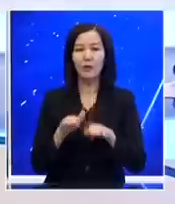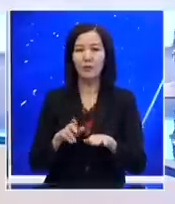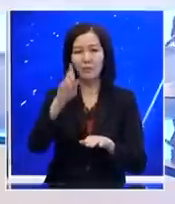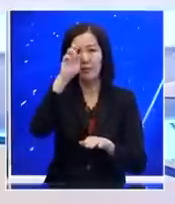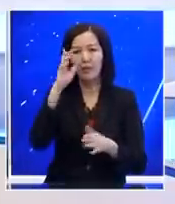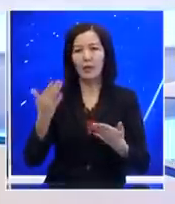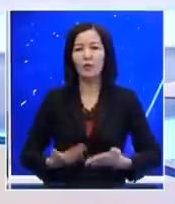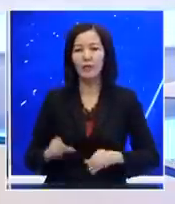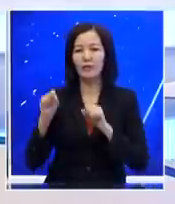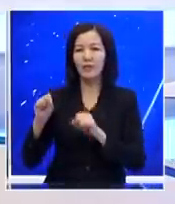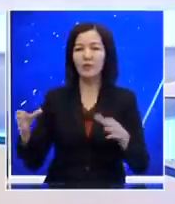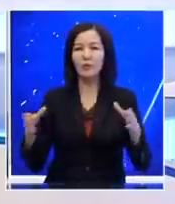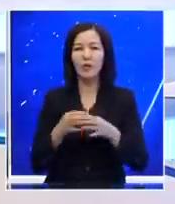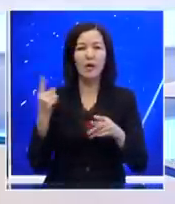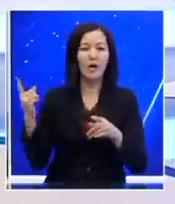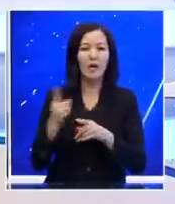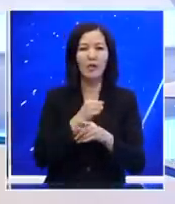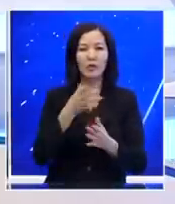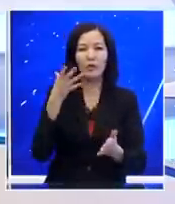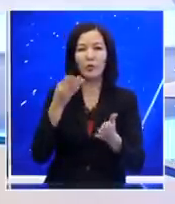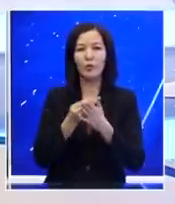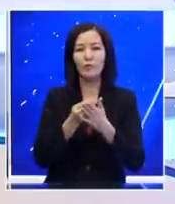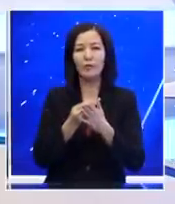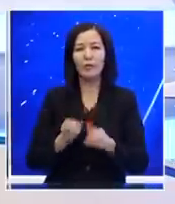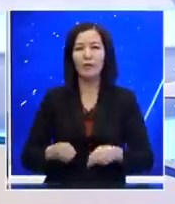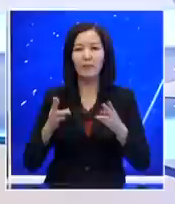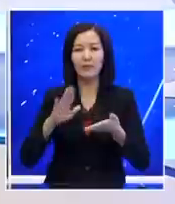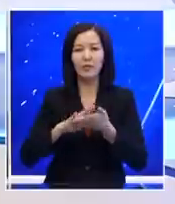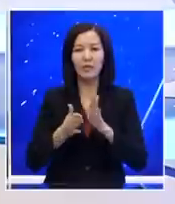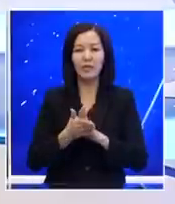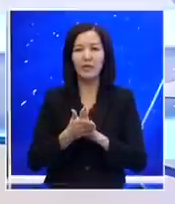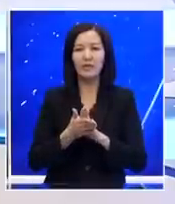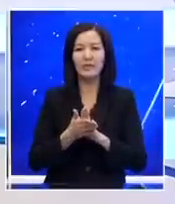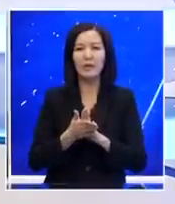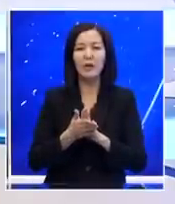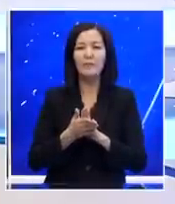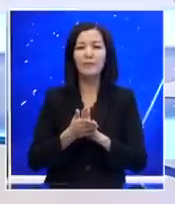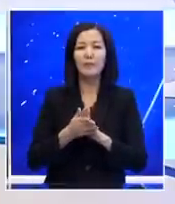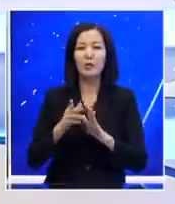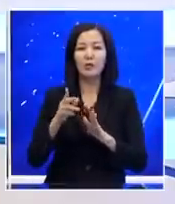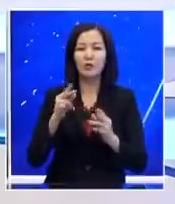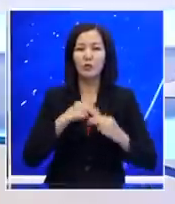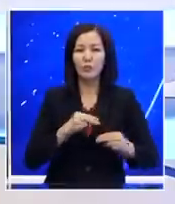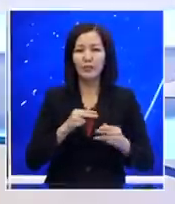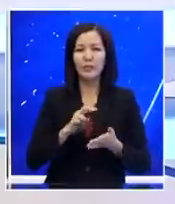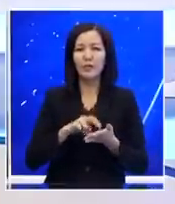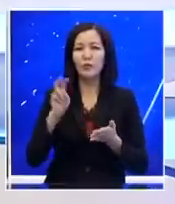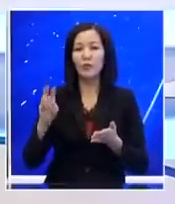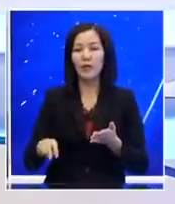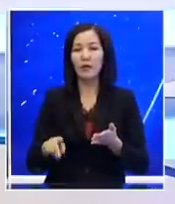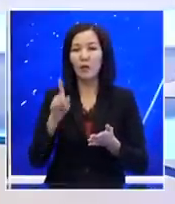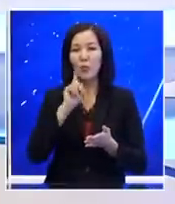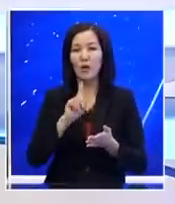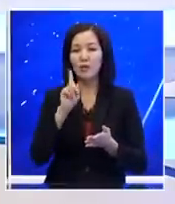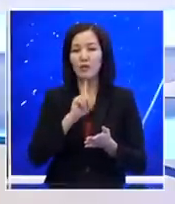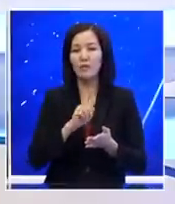Мемлекеттік әлеуметтік сақтандыру қорынан алғашқы төлемдер төтенше жағдай кезінде табысынан айырылған азаматтардың шотына түсе бастады.